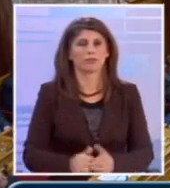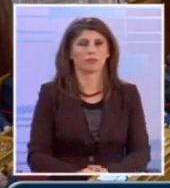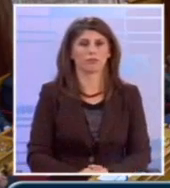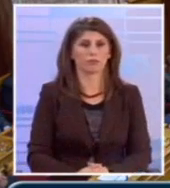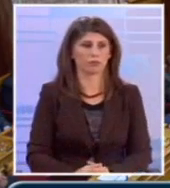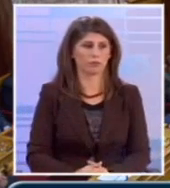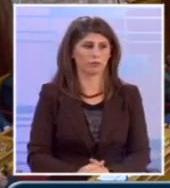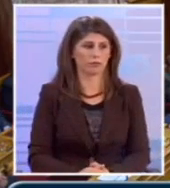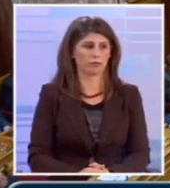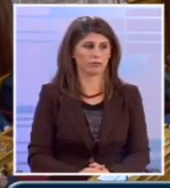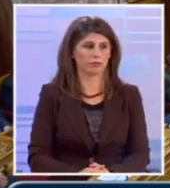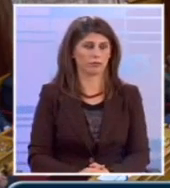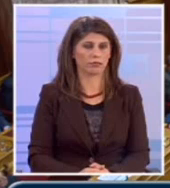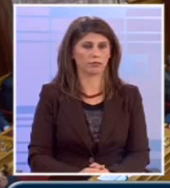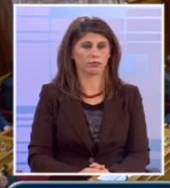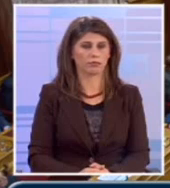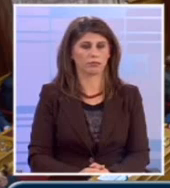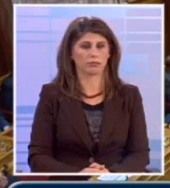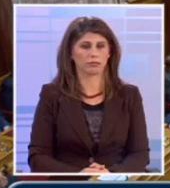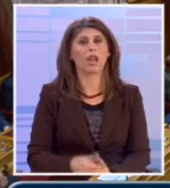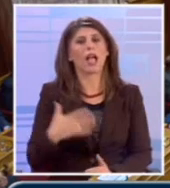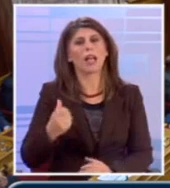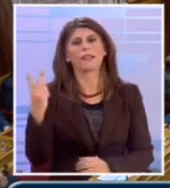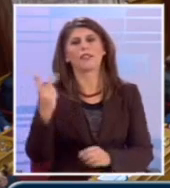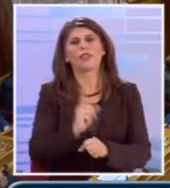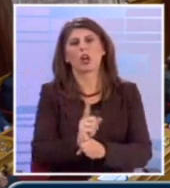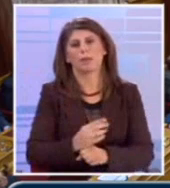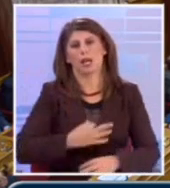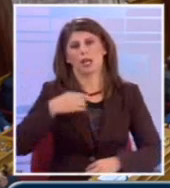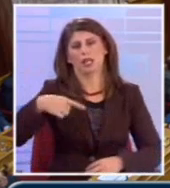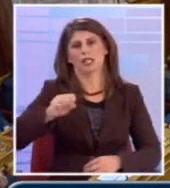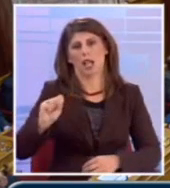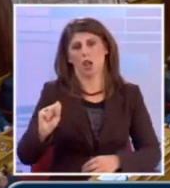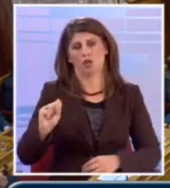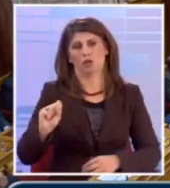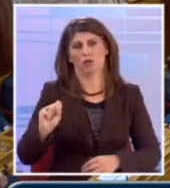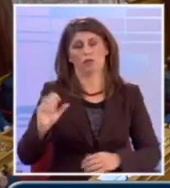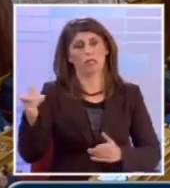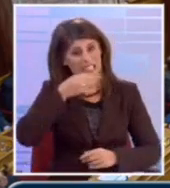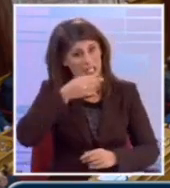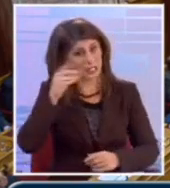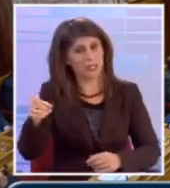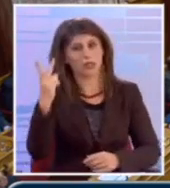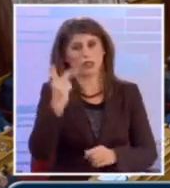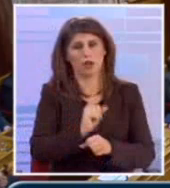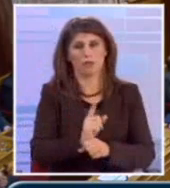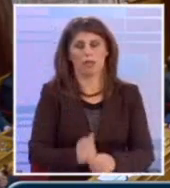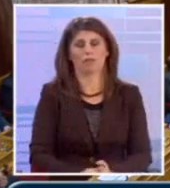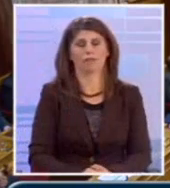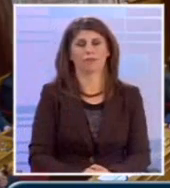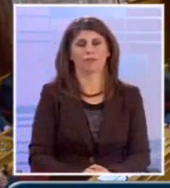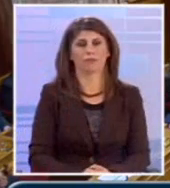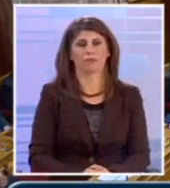να, του να μου παραχωρήσει τρία λεπτά. Έχετε δύο λεπτά, κύριε Τσακαλώτο. Έχετε δύο λεπτά. Ως εισηγητής.